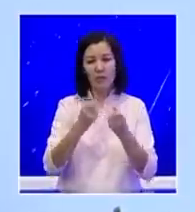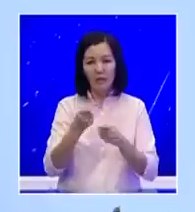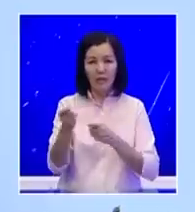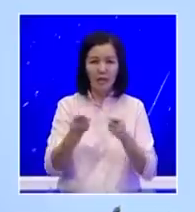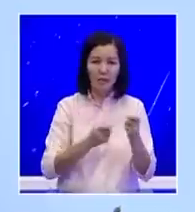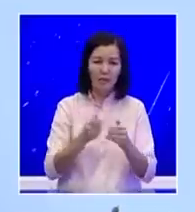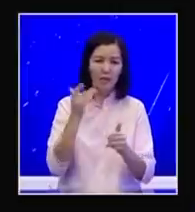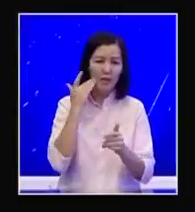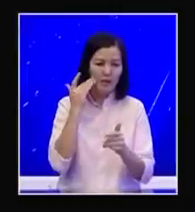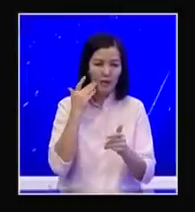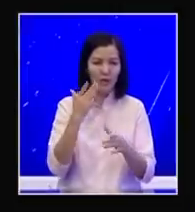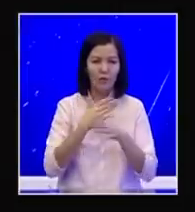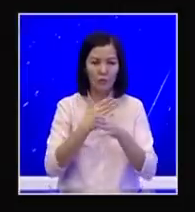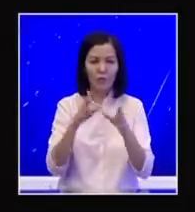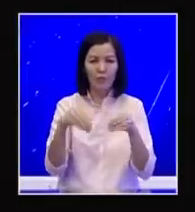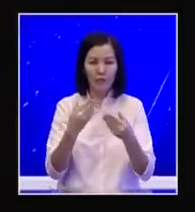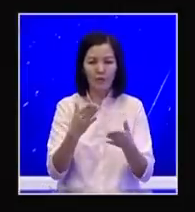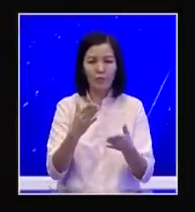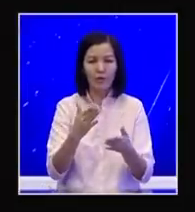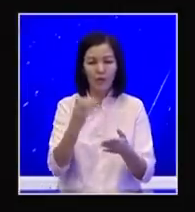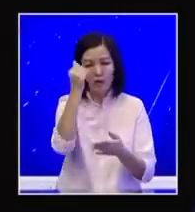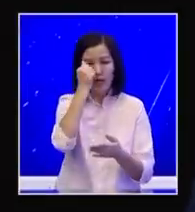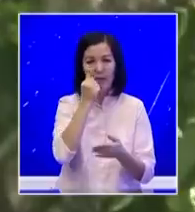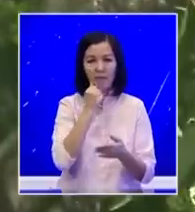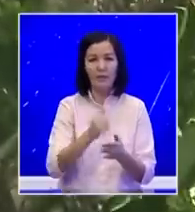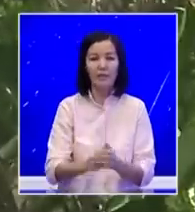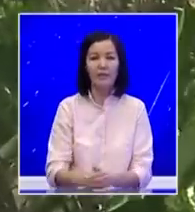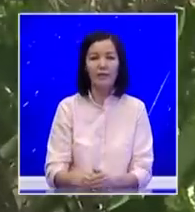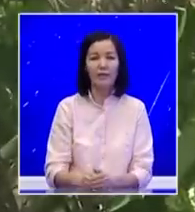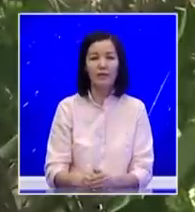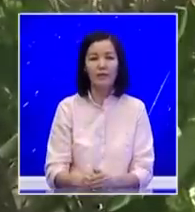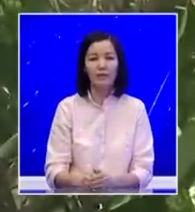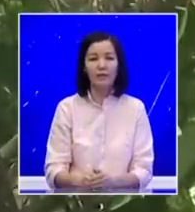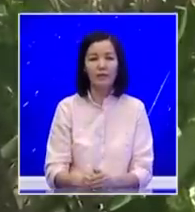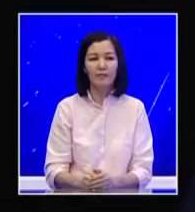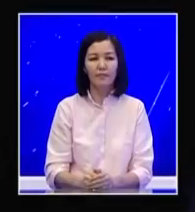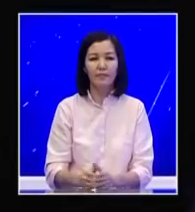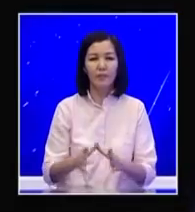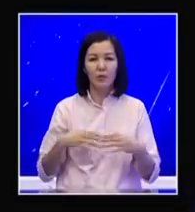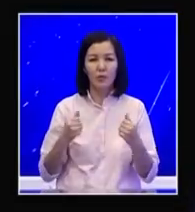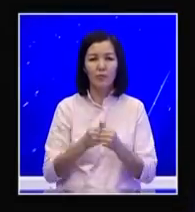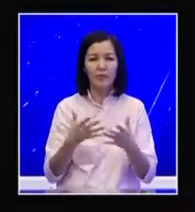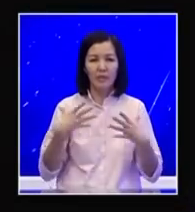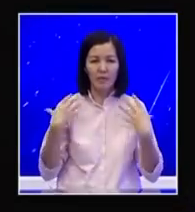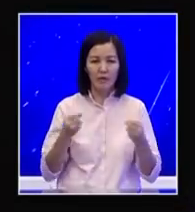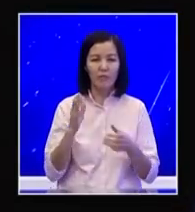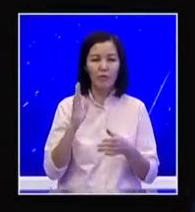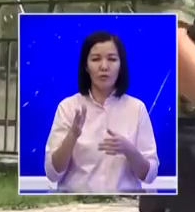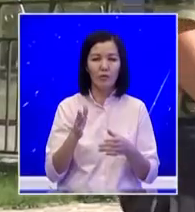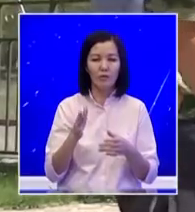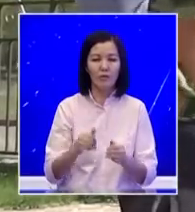Әрқашан осындай арамызда көмектен бергендерге көптен көп алғыс айтамыз. Рахмет айналайын, осы бала шағам аман, ер азаматтар аман